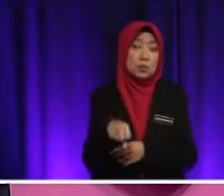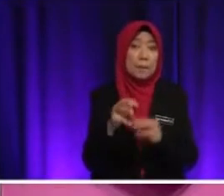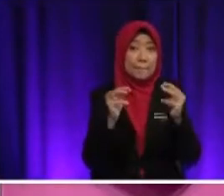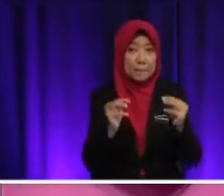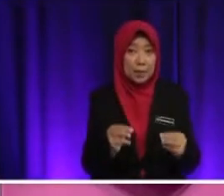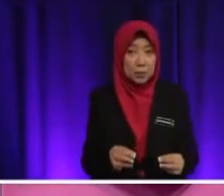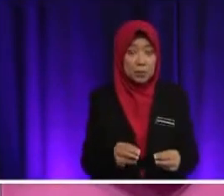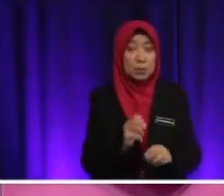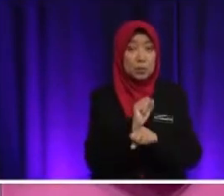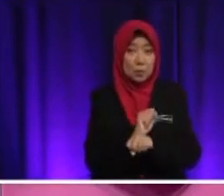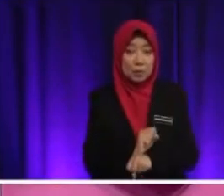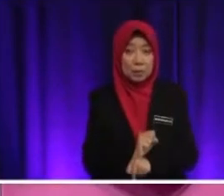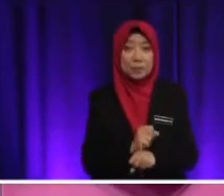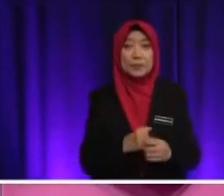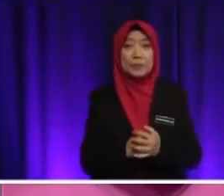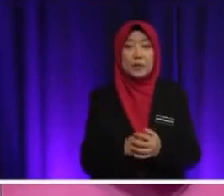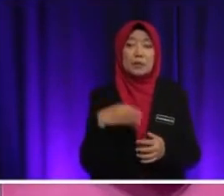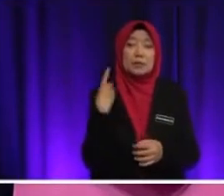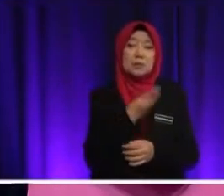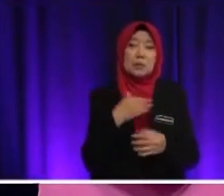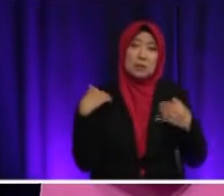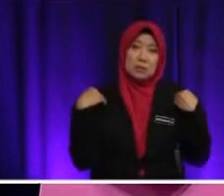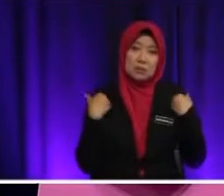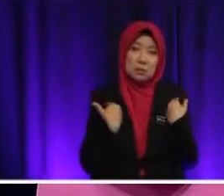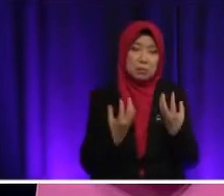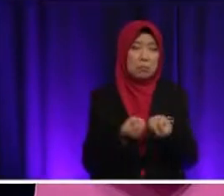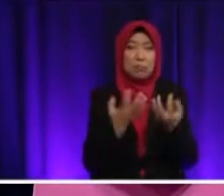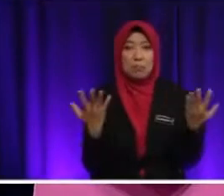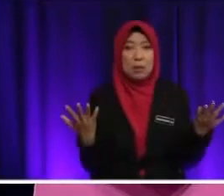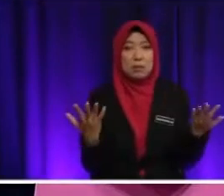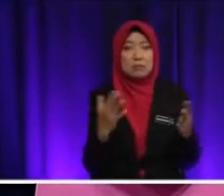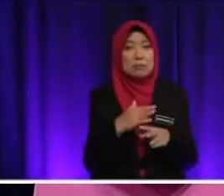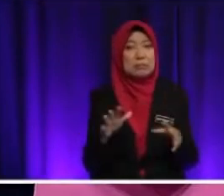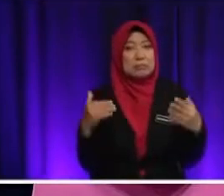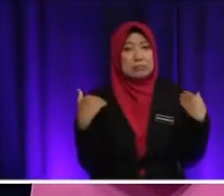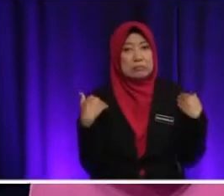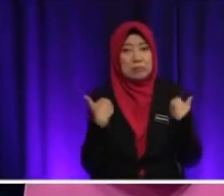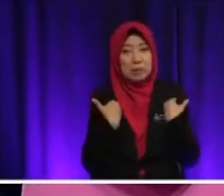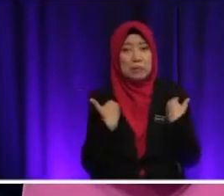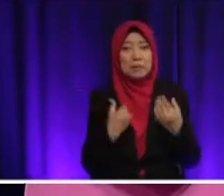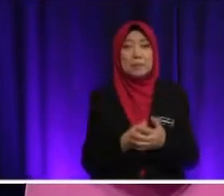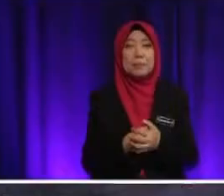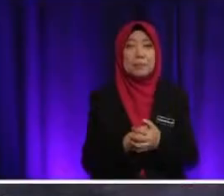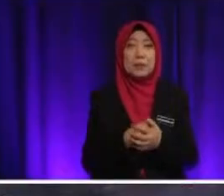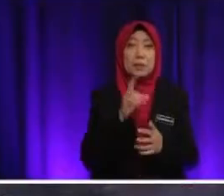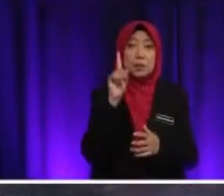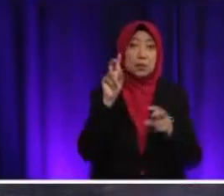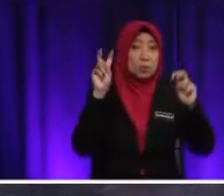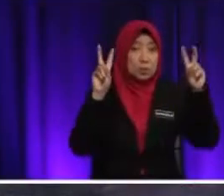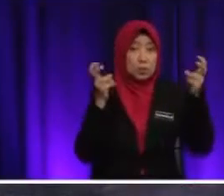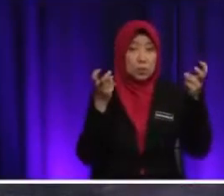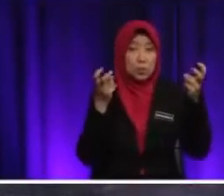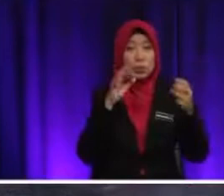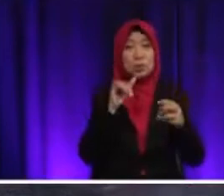manusia ni macam cabaran, kadang-kadang kita letih. Betul, ustaz. Macam-macam lah kan, tak larat dan sebagainya. Tapi hari ini kita nak belajar satu tajuk